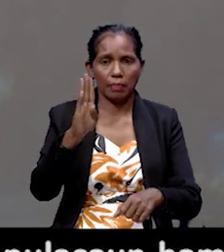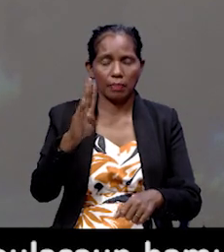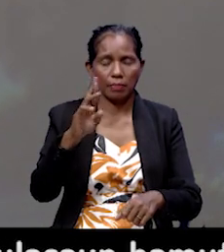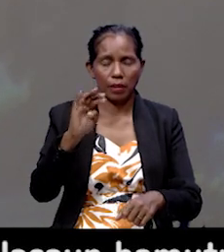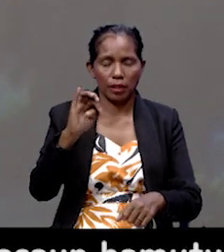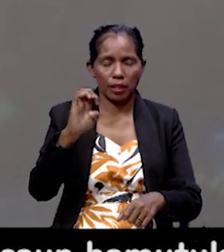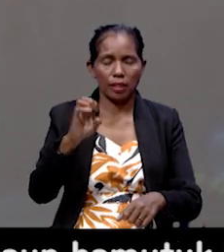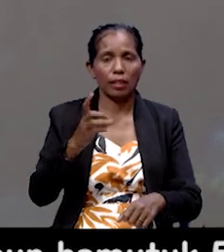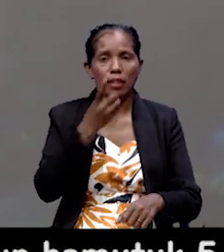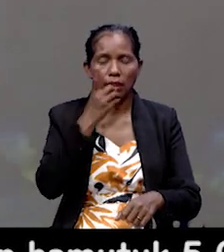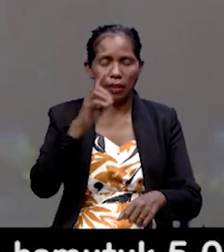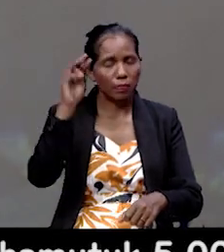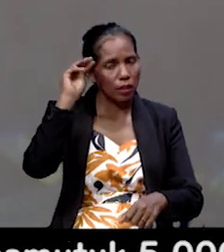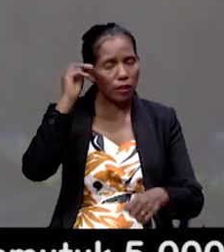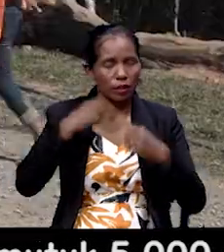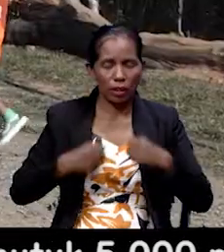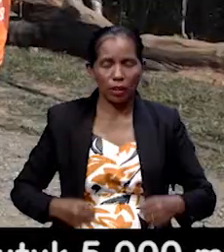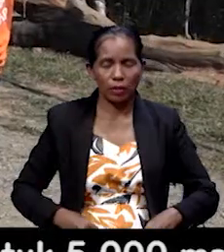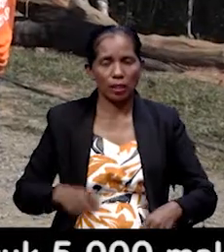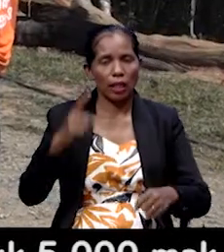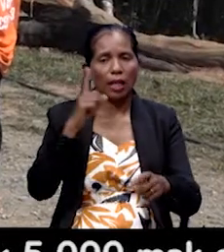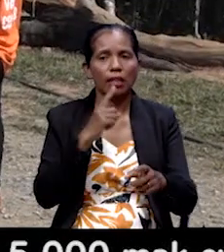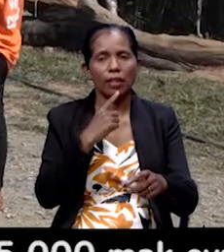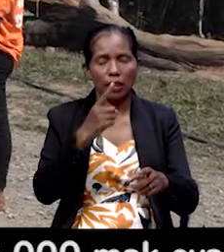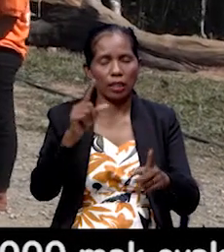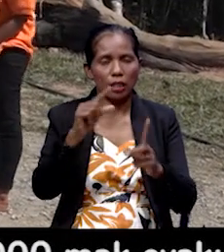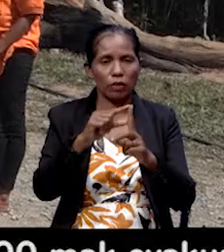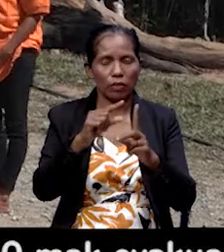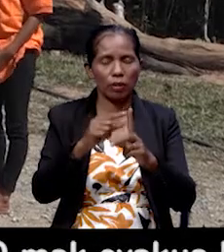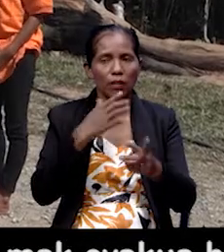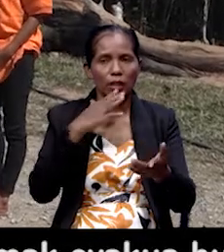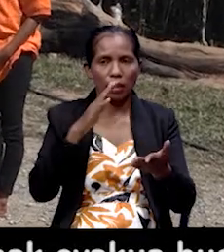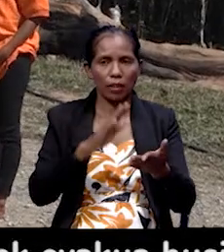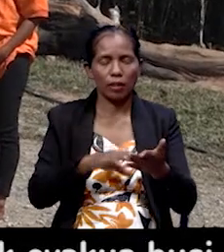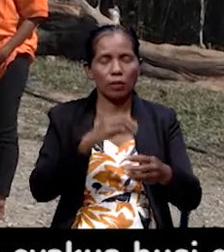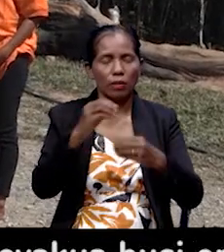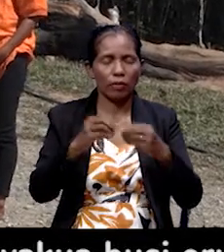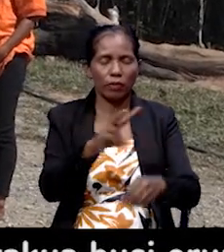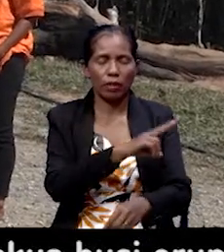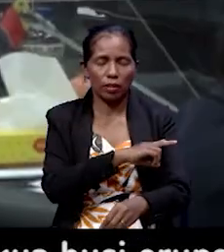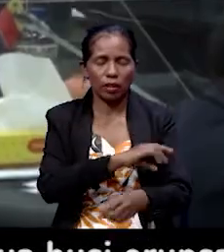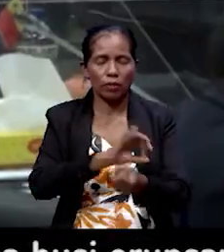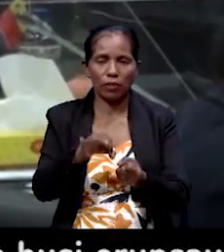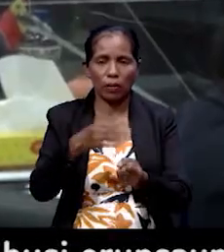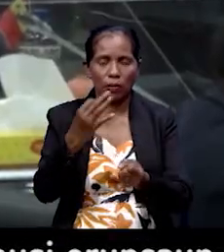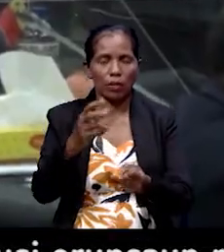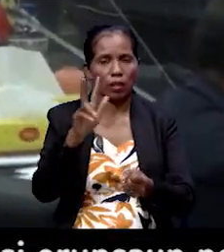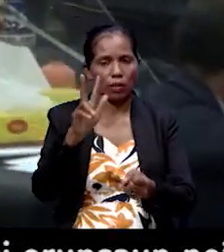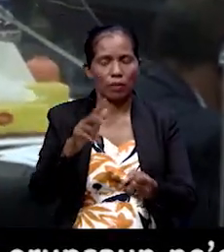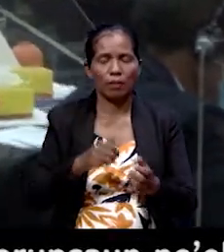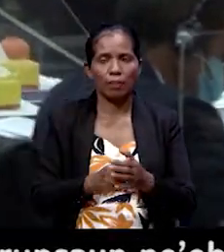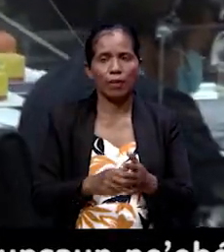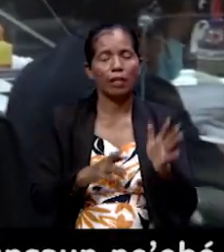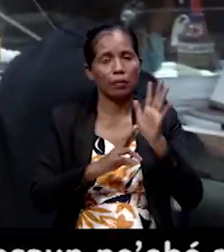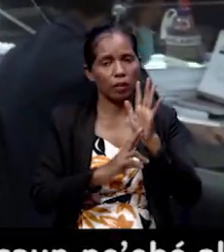Nibel Desconfie Hasai Linguasen Nibeladiak Relaciona ao Plano Vacinação Covid-19-12 da Tulu Representante Povune